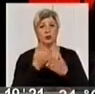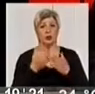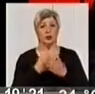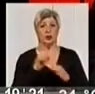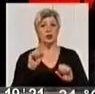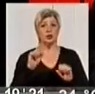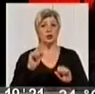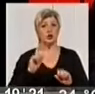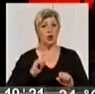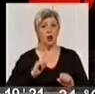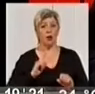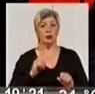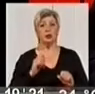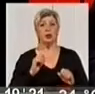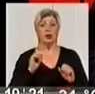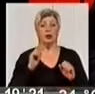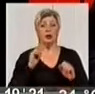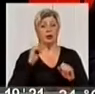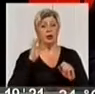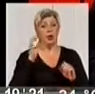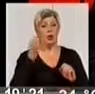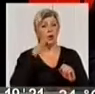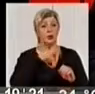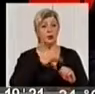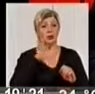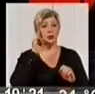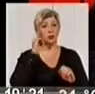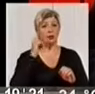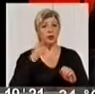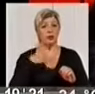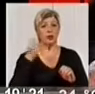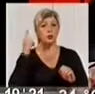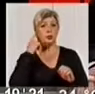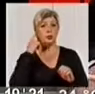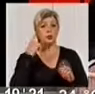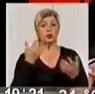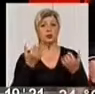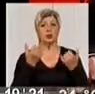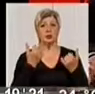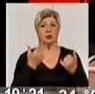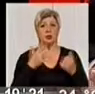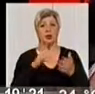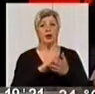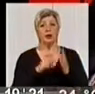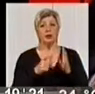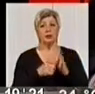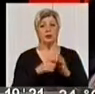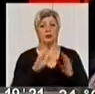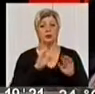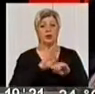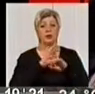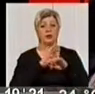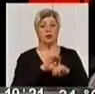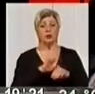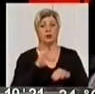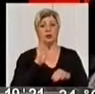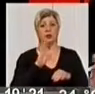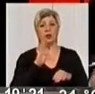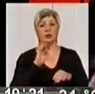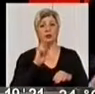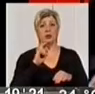чекають. Я так думаю, що корисну інформацію ви почуєте сьогодні. Отже, в студії ведучий Влад Вайцеховський, за режисерським пультом